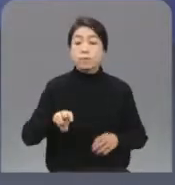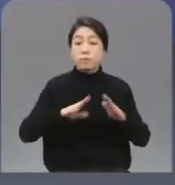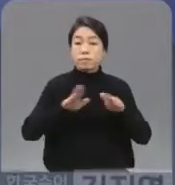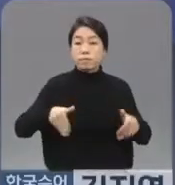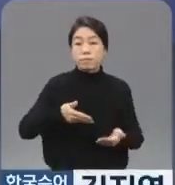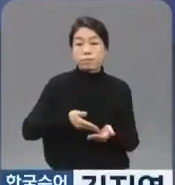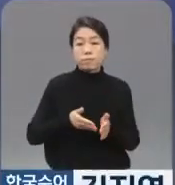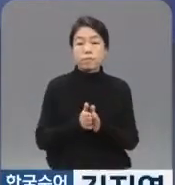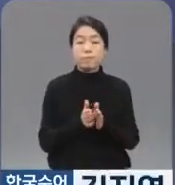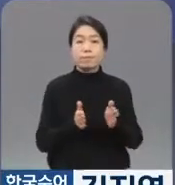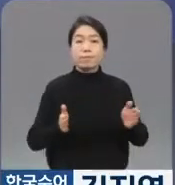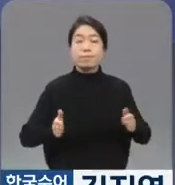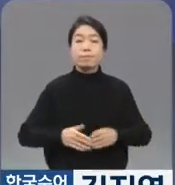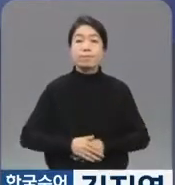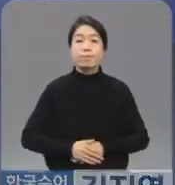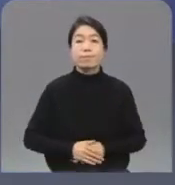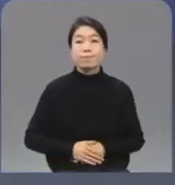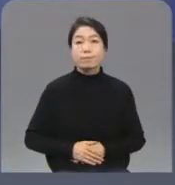광주 선언권이었습니다